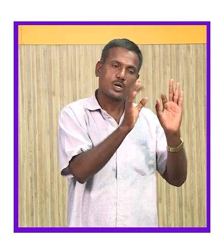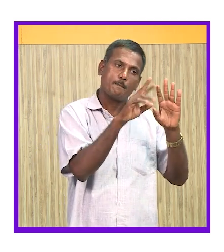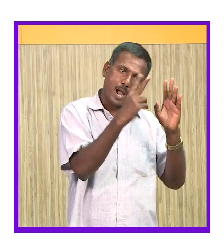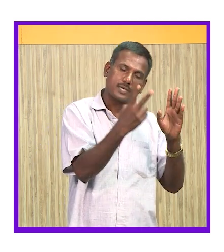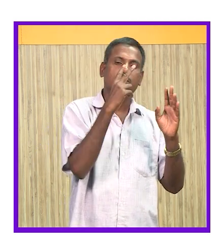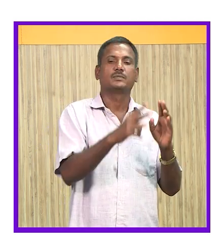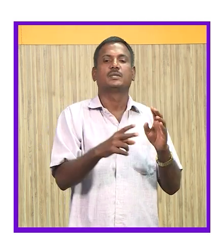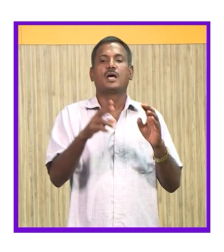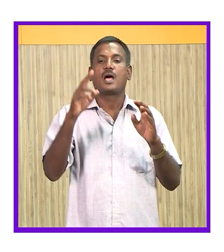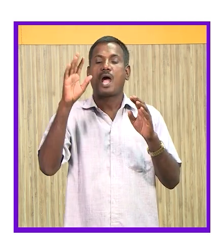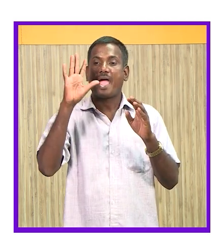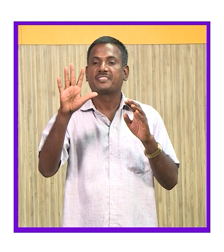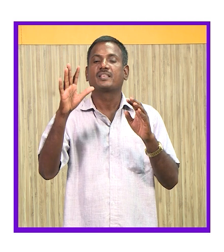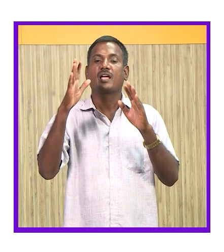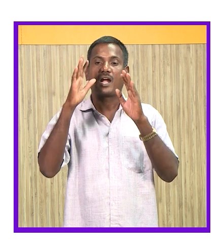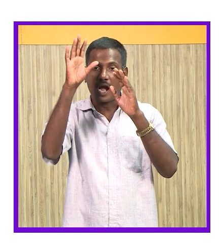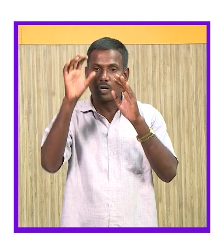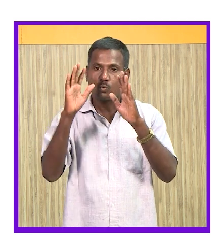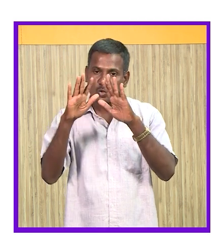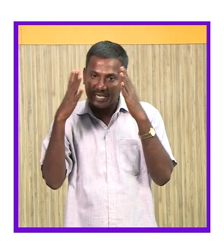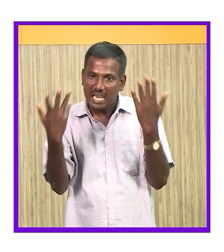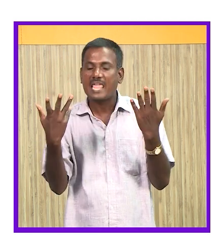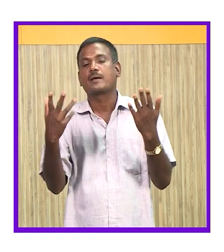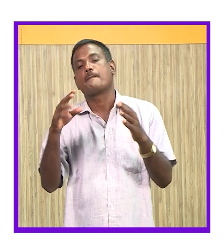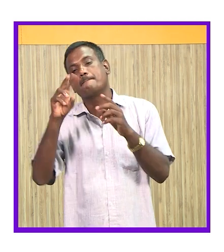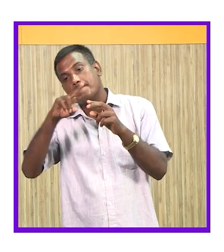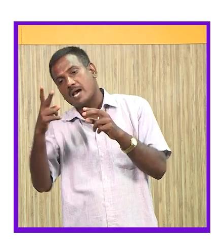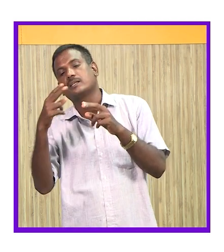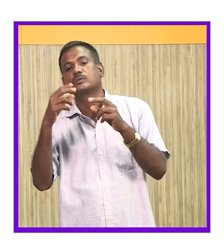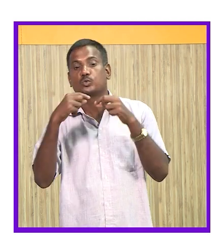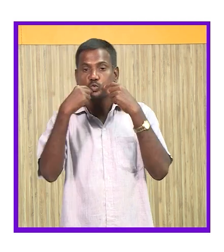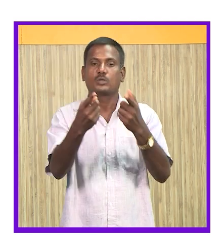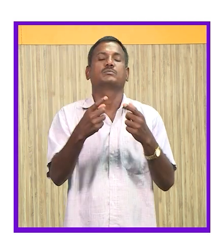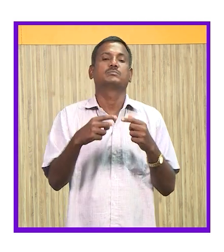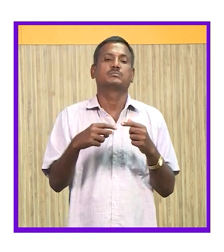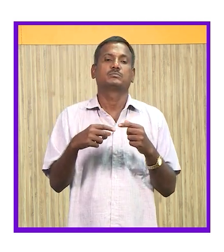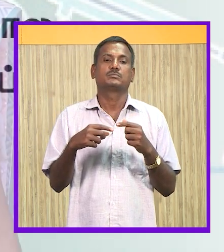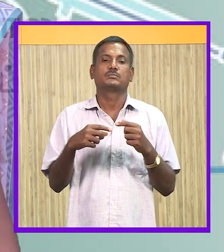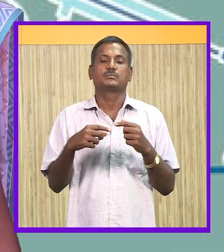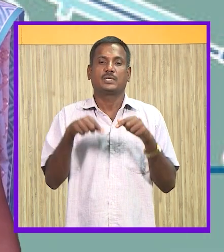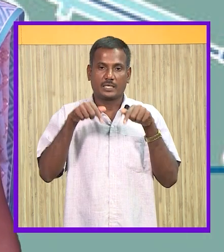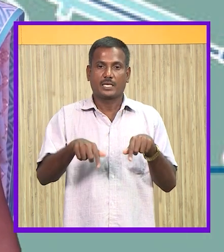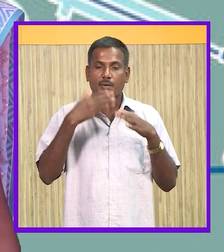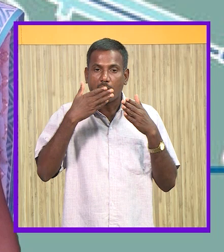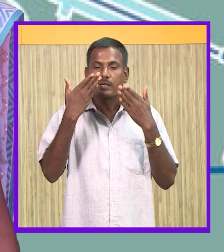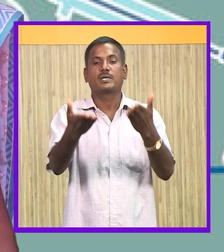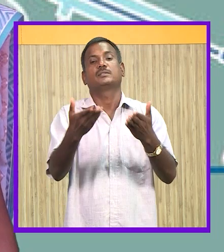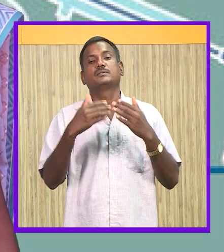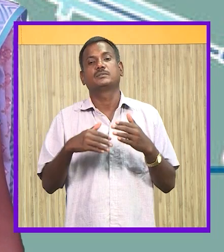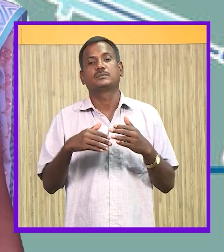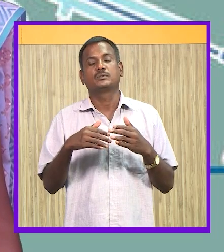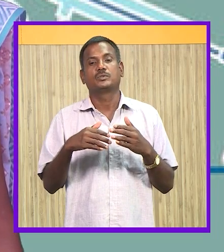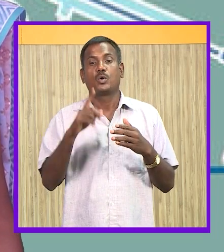ஒழுங்கு மாற்றங்களையும் 5 கால ஒழுங்கற்ற மாற்றங்களையும் குறிப்பிடு. இன்றைய